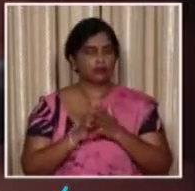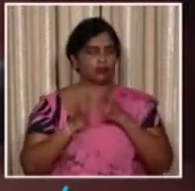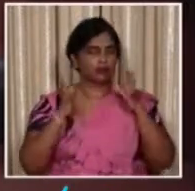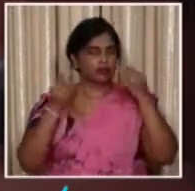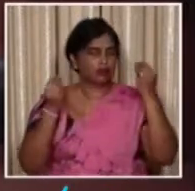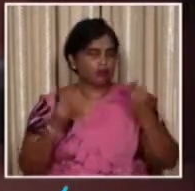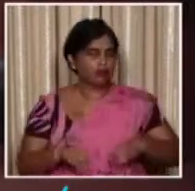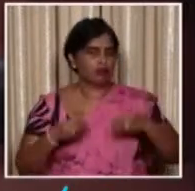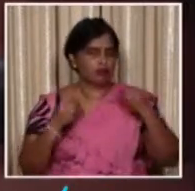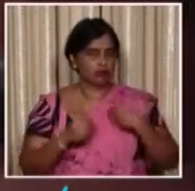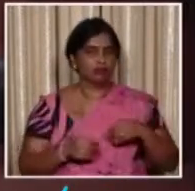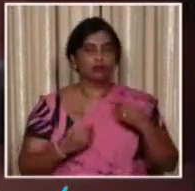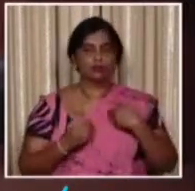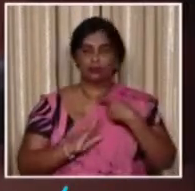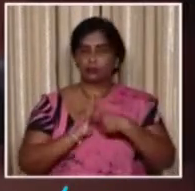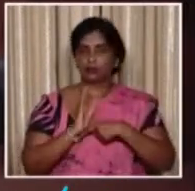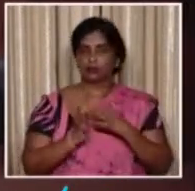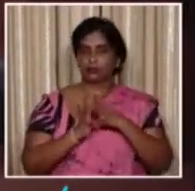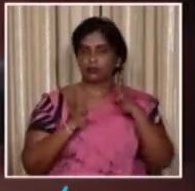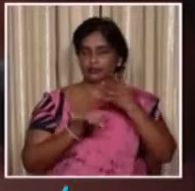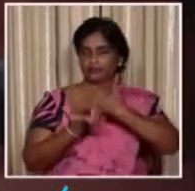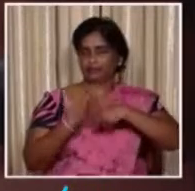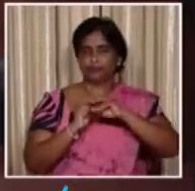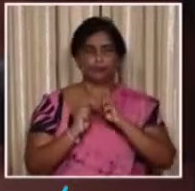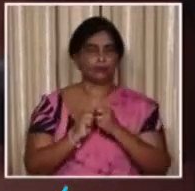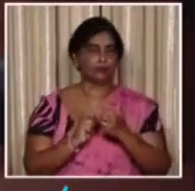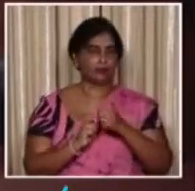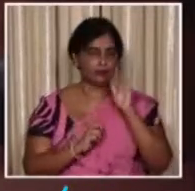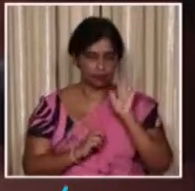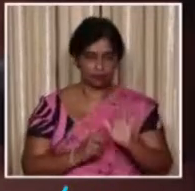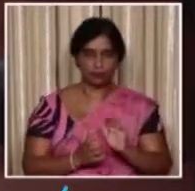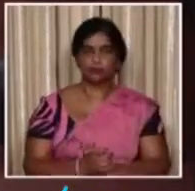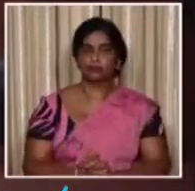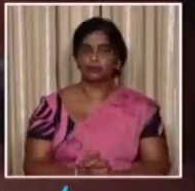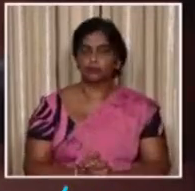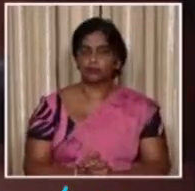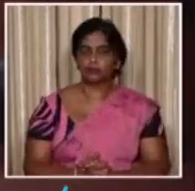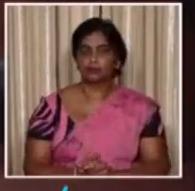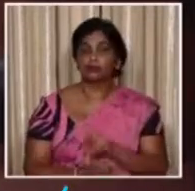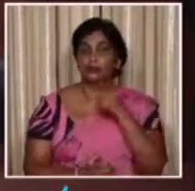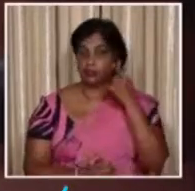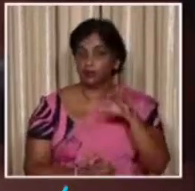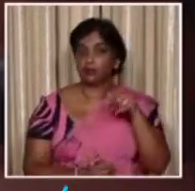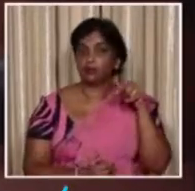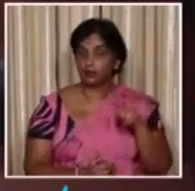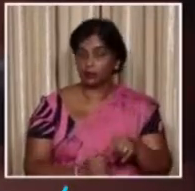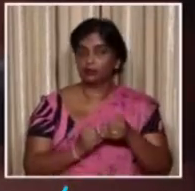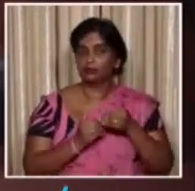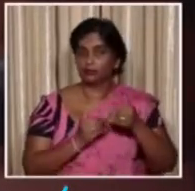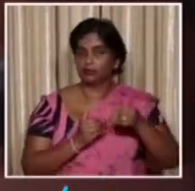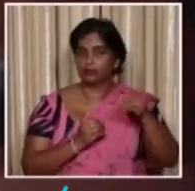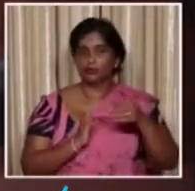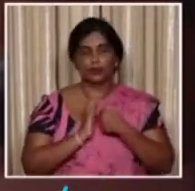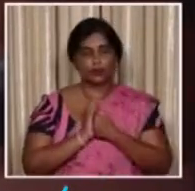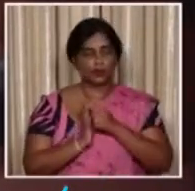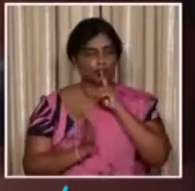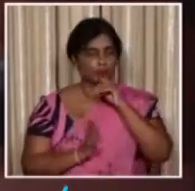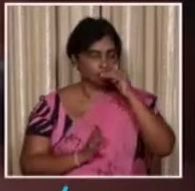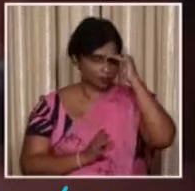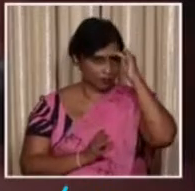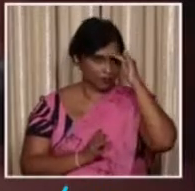पराजयन् अपे रटे विशाल वियुलक् निर्माणय करमिन् तिबिनवा एनिसा दैन दियत् वेमिन् तिबिन्ने गरु